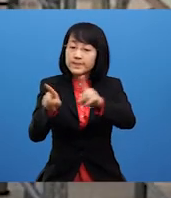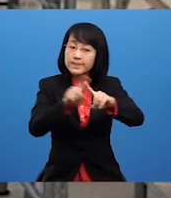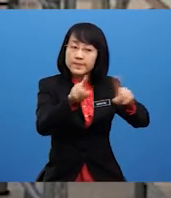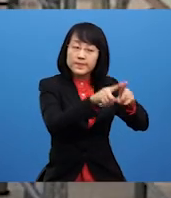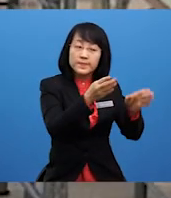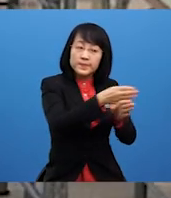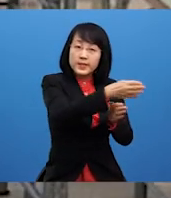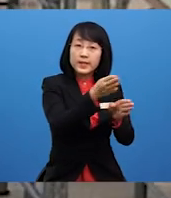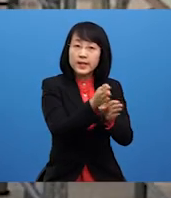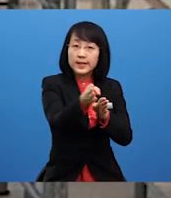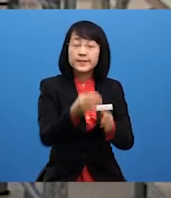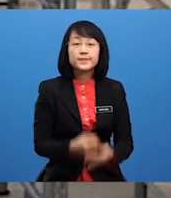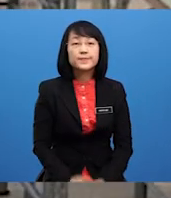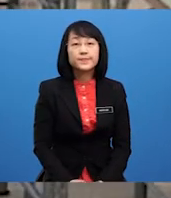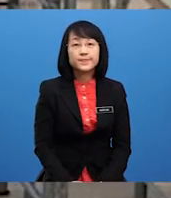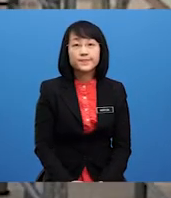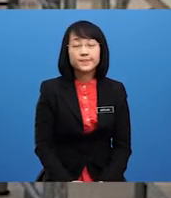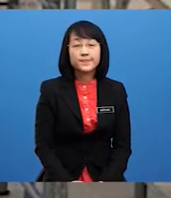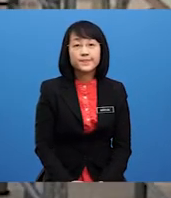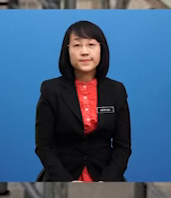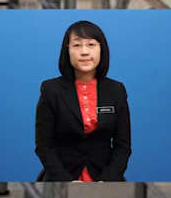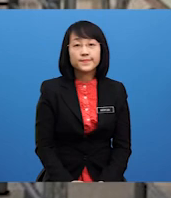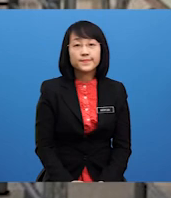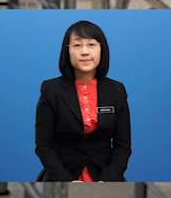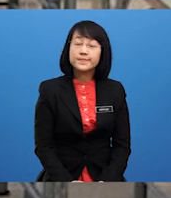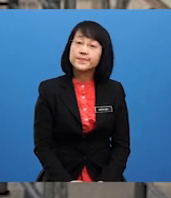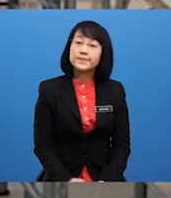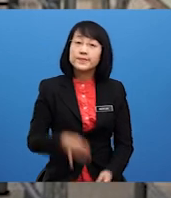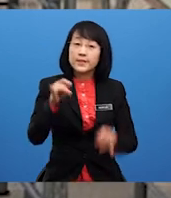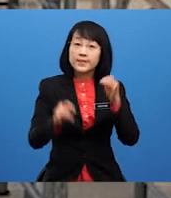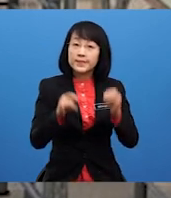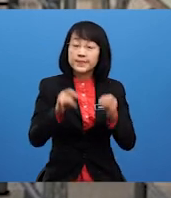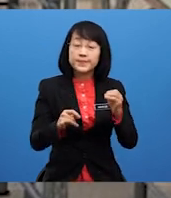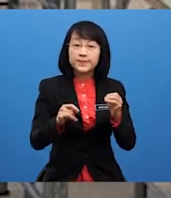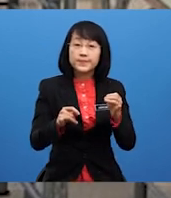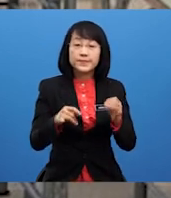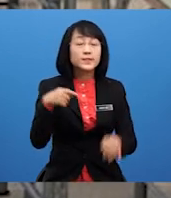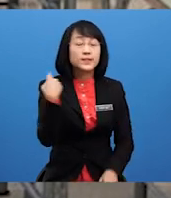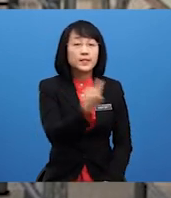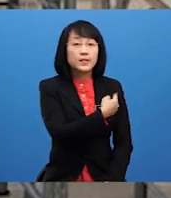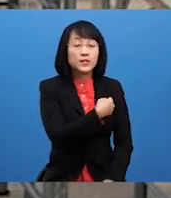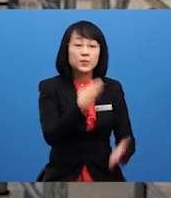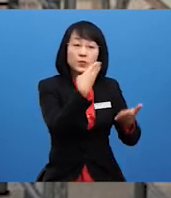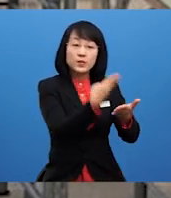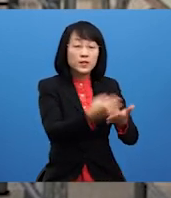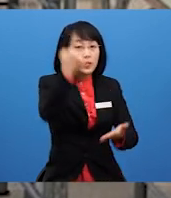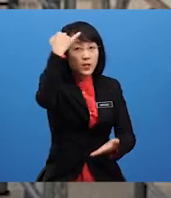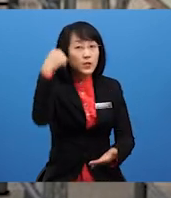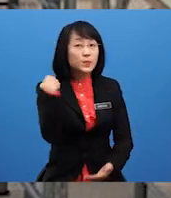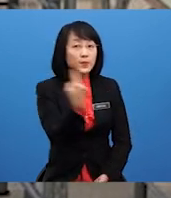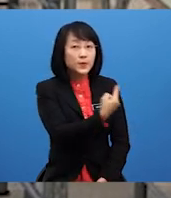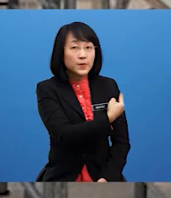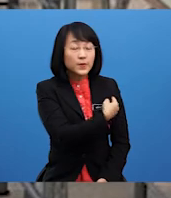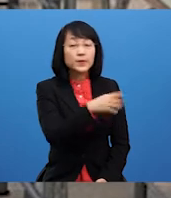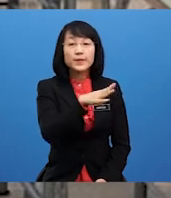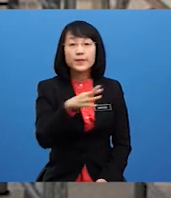ini akan datang dengan sendirinya sekiranya kita membuktikan keilmuan kita dan beramal